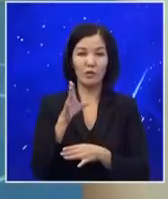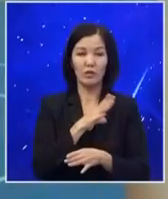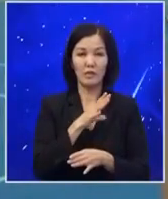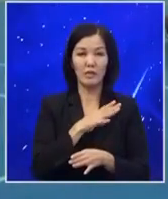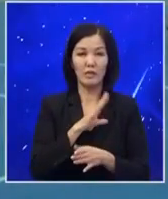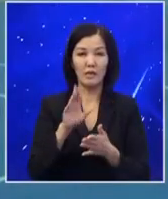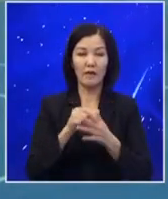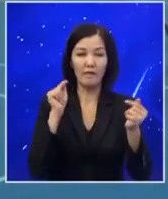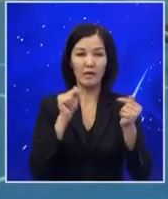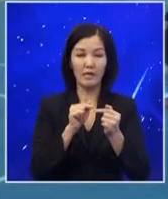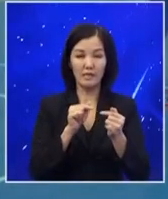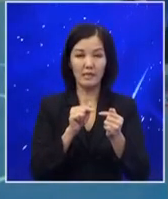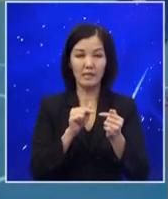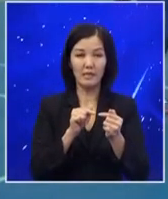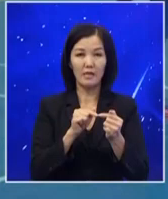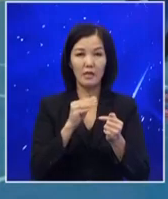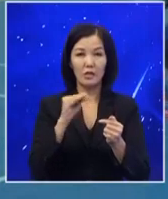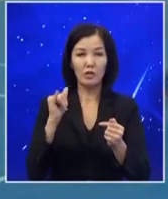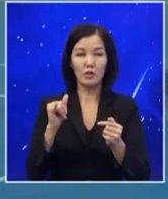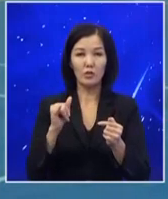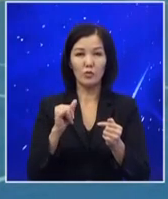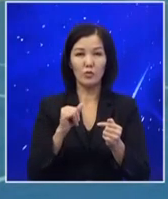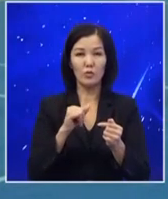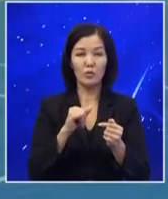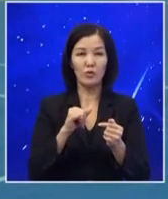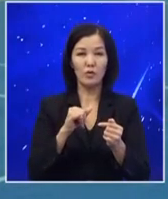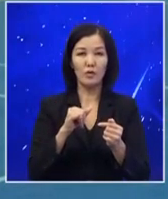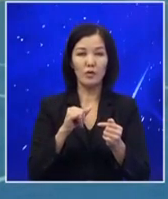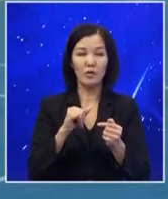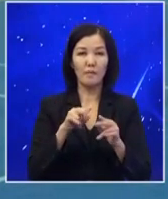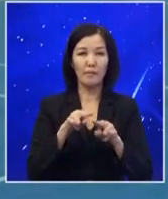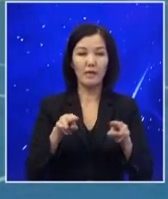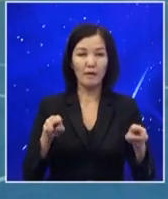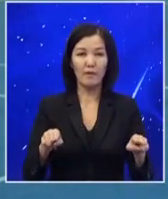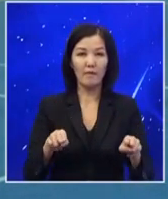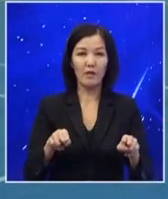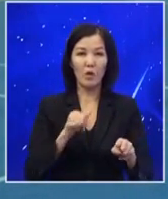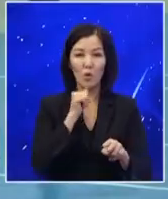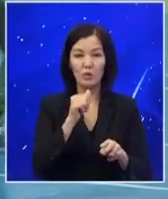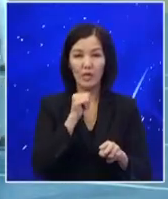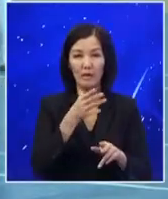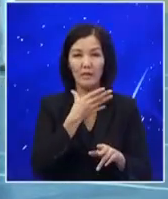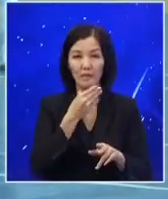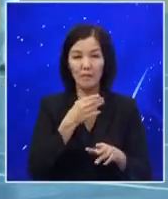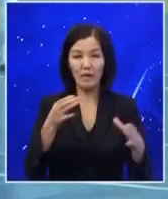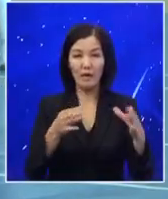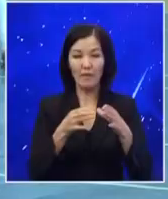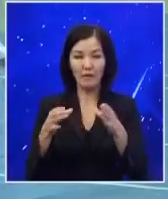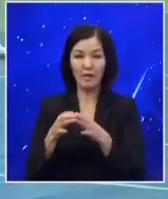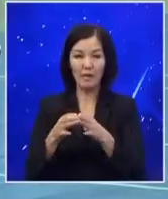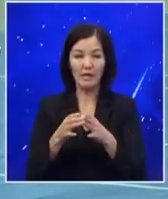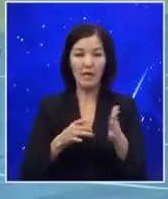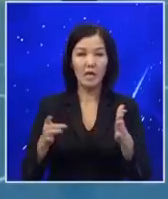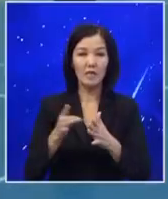болдық. Негізгі қарсыластар Жетісу, Петропавл қаласынан СКО командалары, Қостанай, Семей. Оларды біз